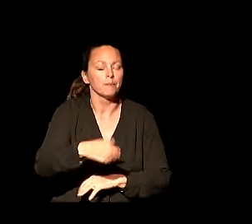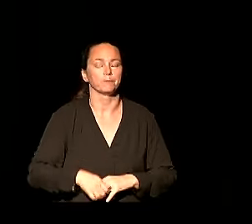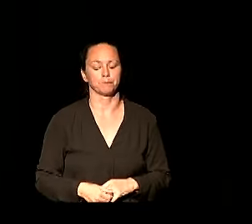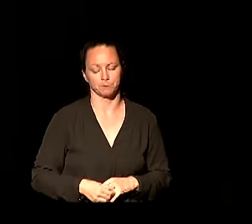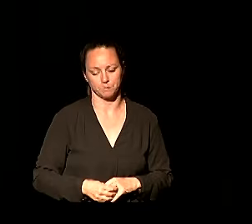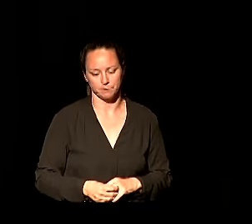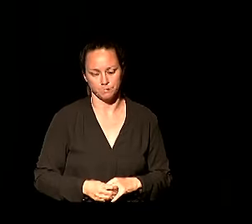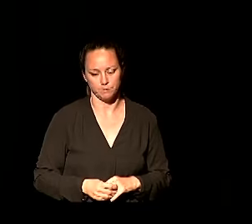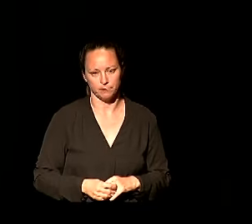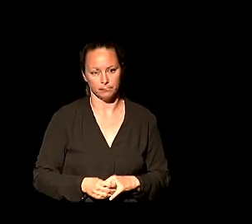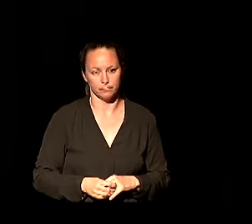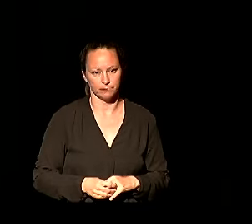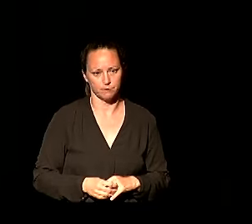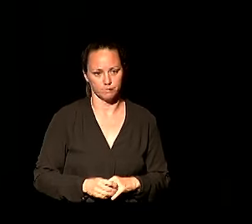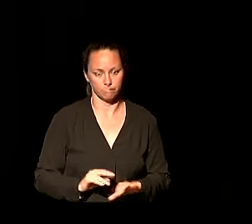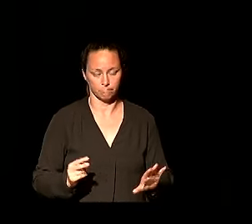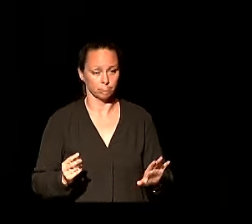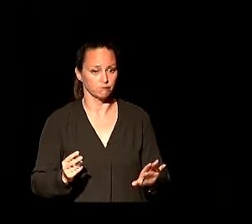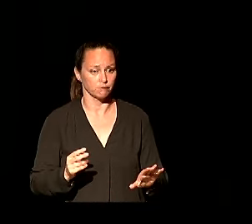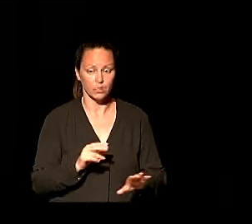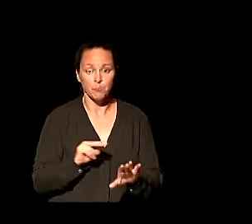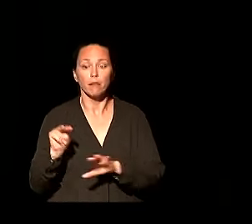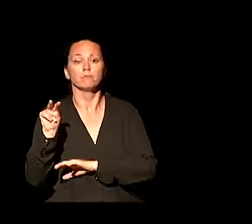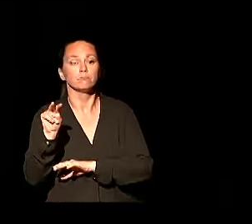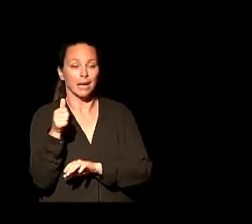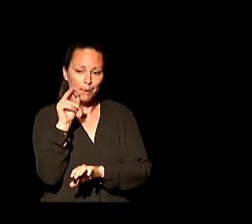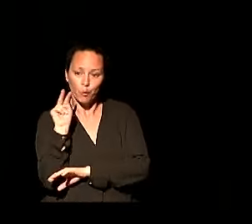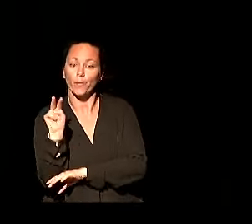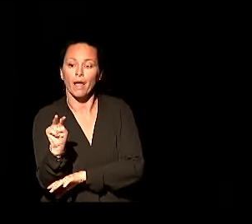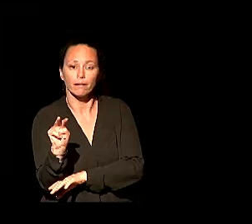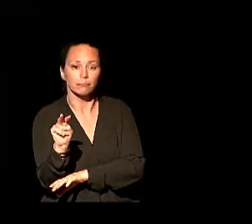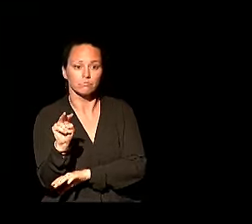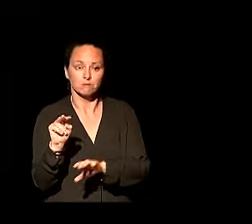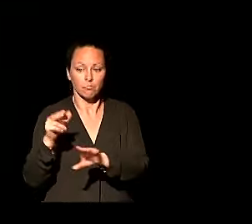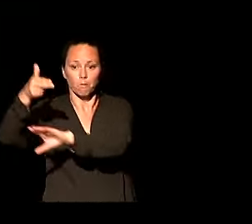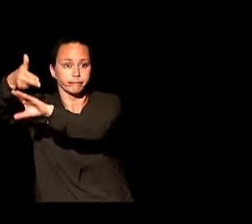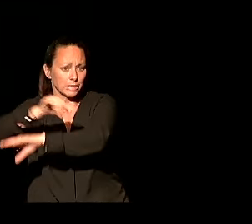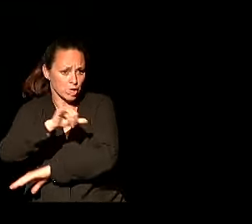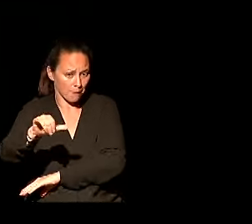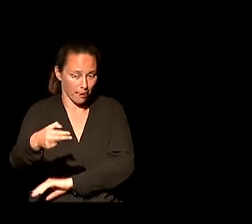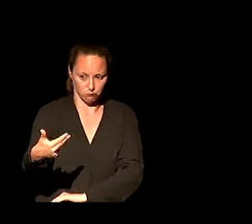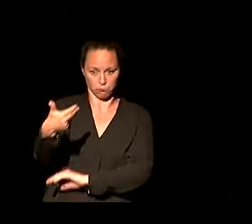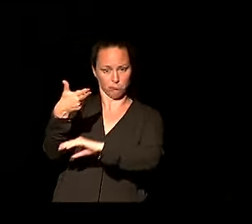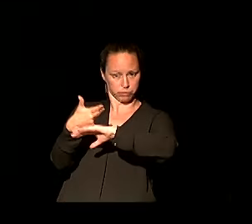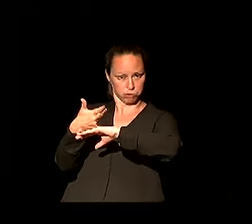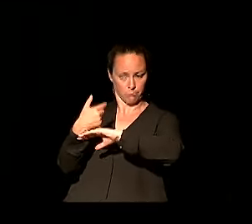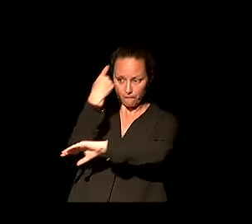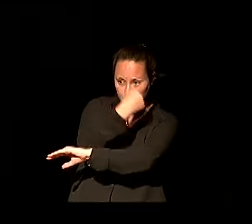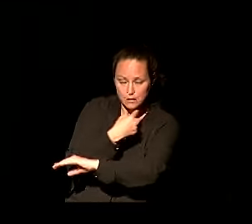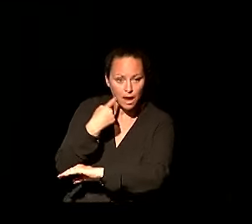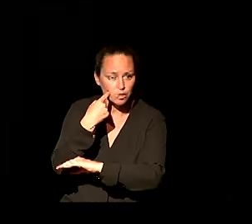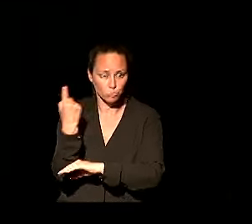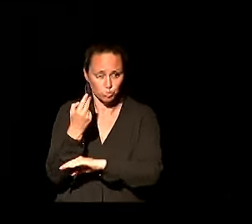fait qu'il n'y ait jamais de contre-champ, c'est-à-dire qu'on ne voit jamais la vue qu'elle est en train de regarder. Le film se concentre uniquement sur son